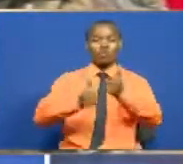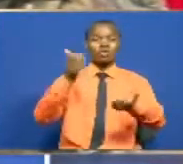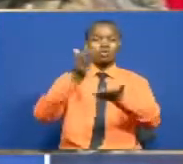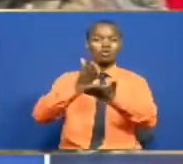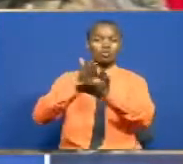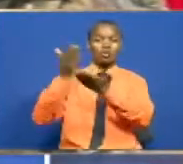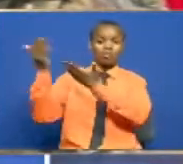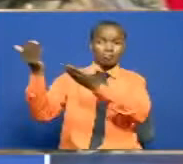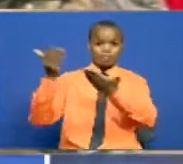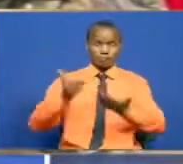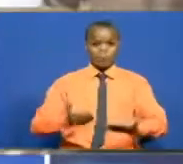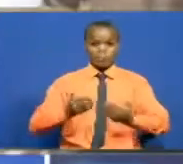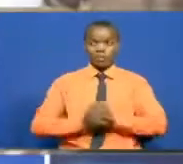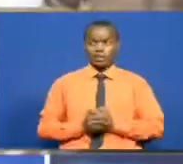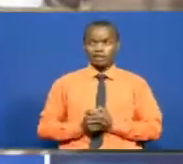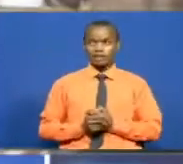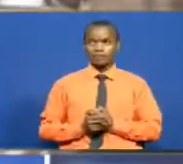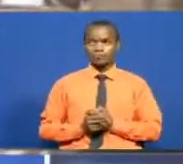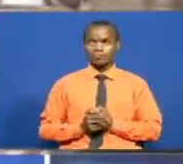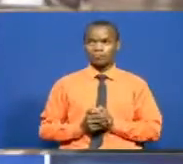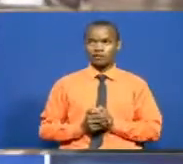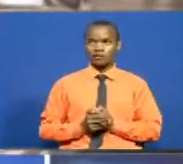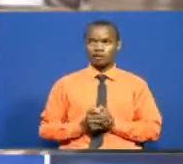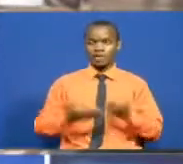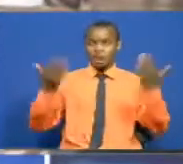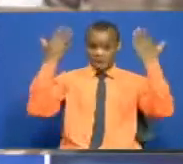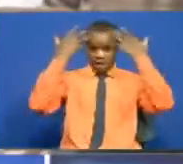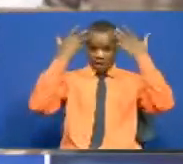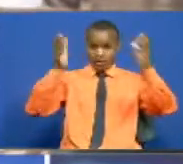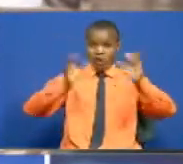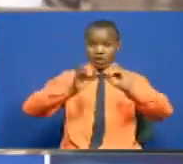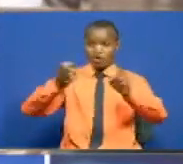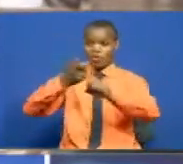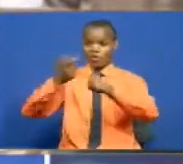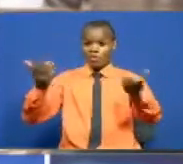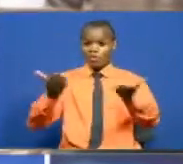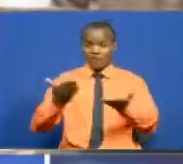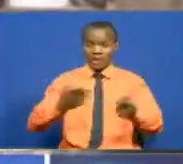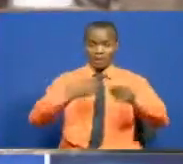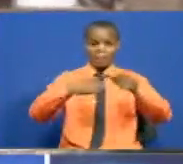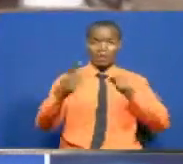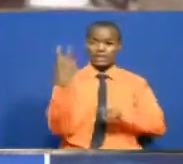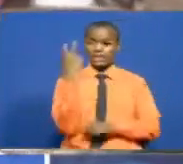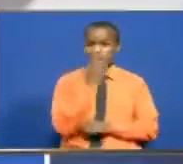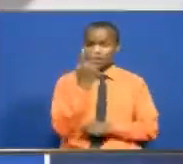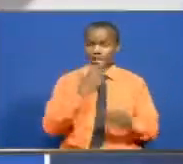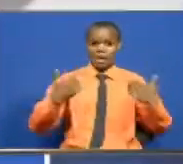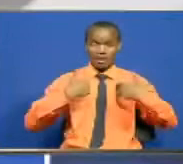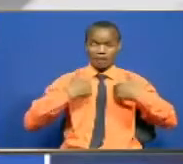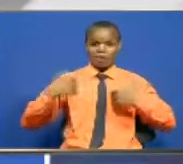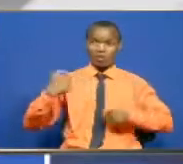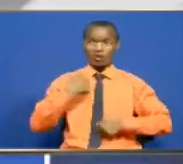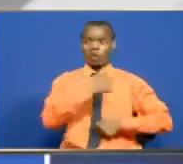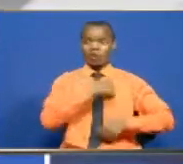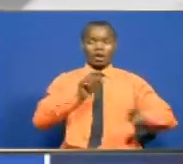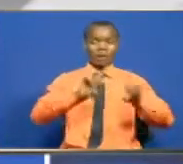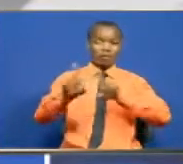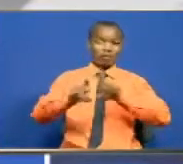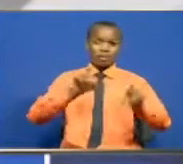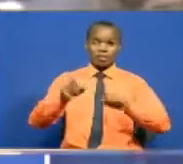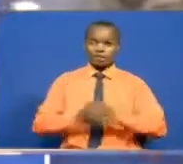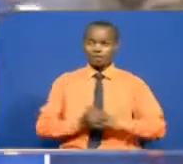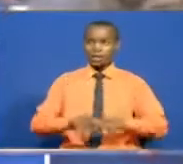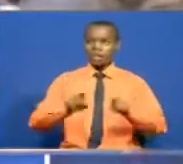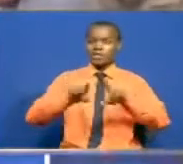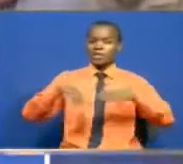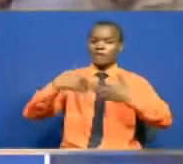nchini kutoka nje. Don't know their motive, but we have the suspect, we are interrogating them. The way you can see it is shipped